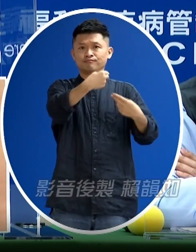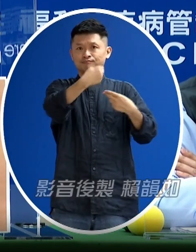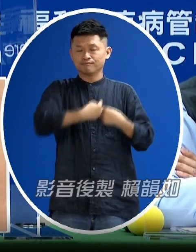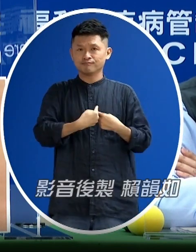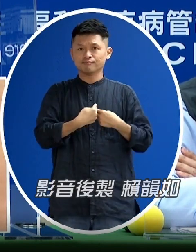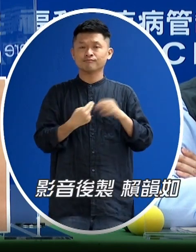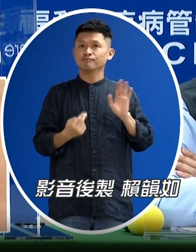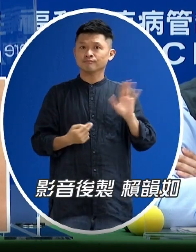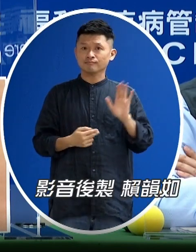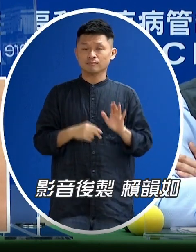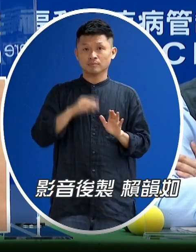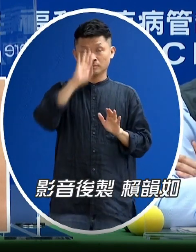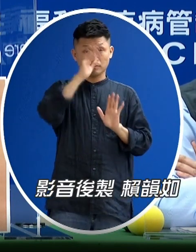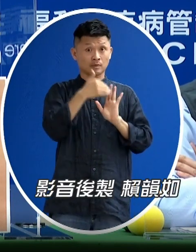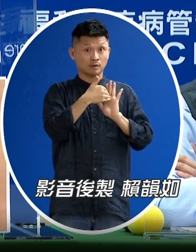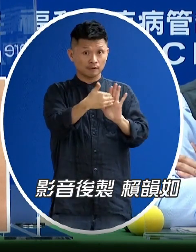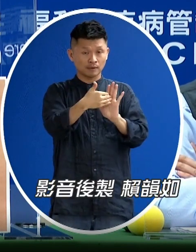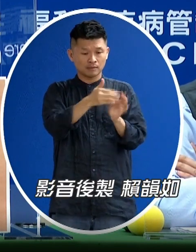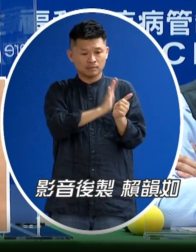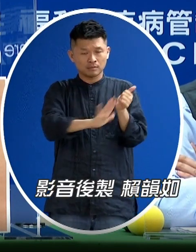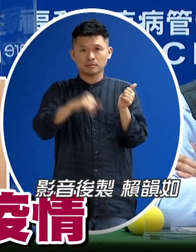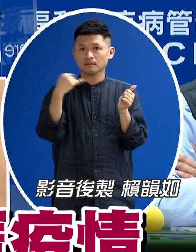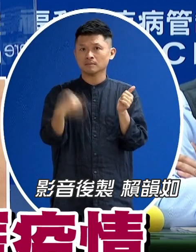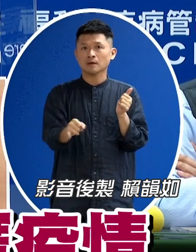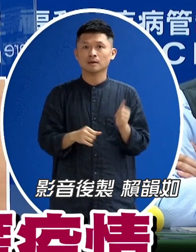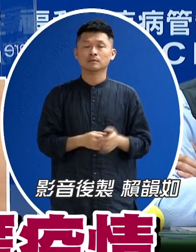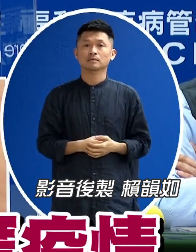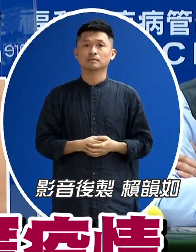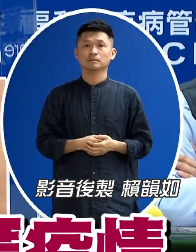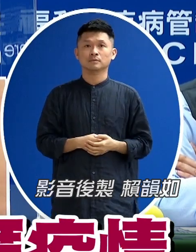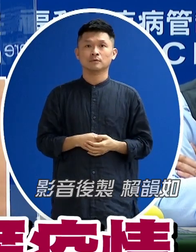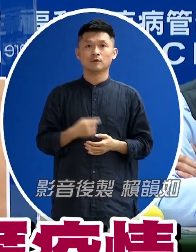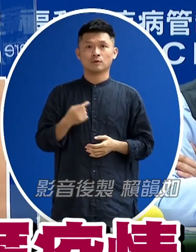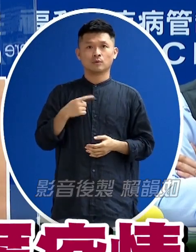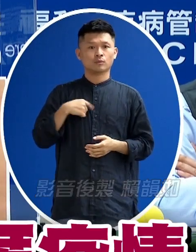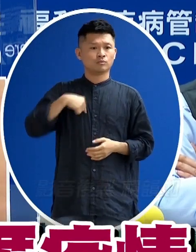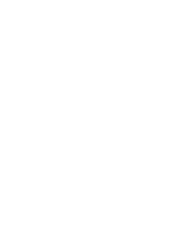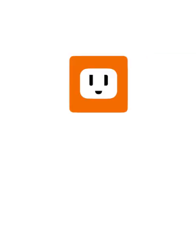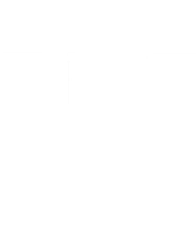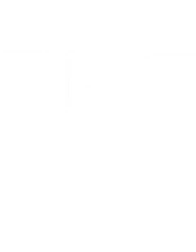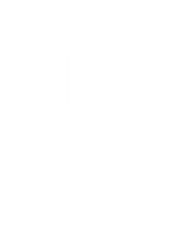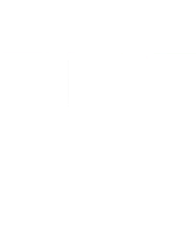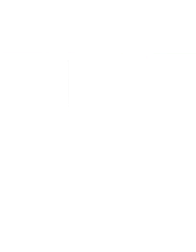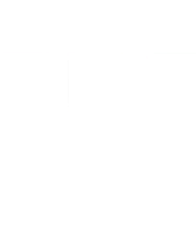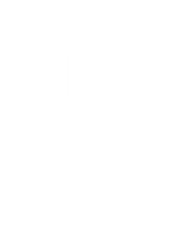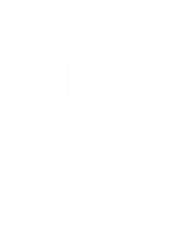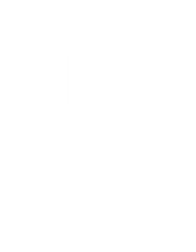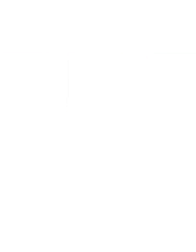我们的防疫会产生不好的效果。好，我们绝对不会隐匿疫情。